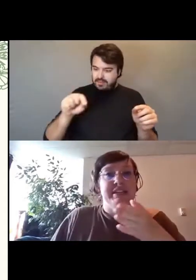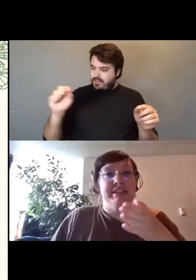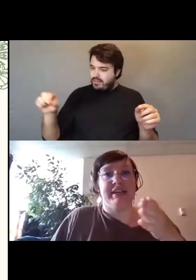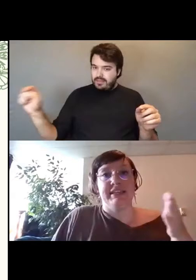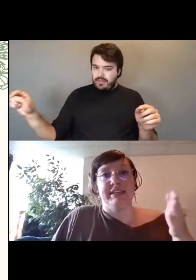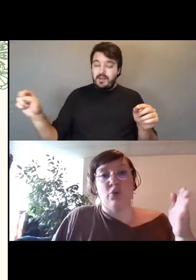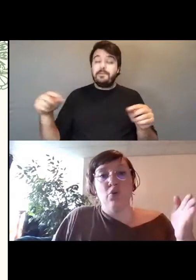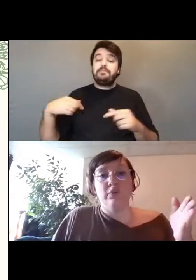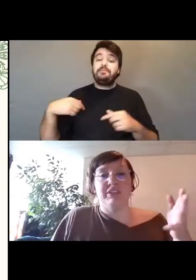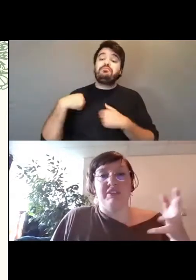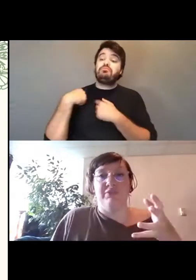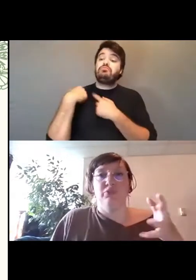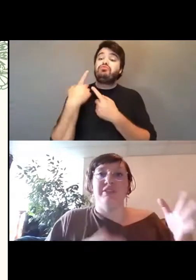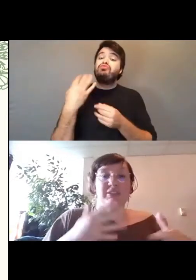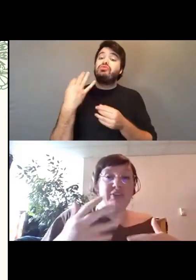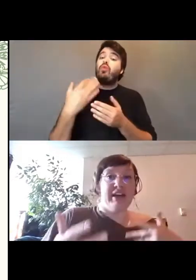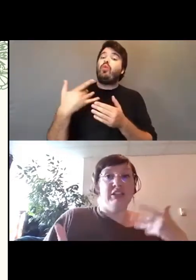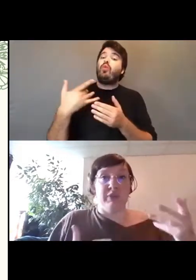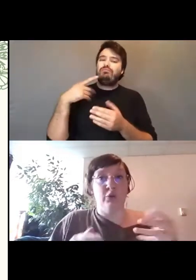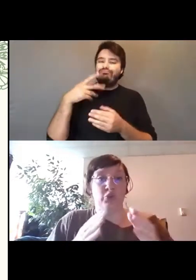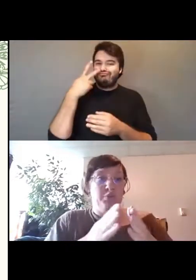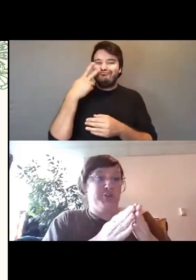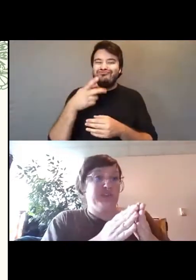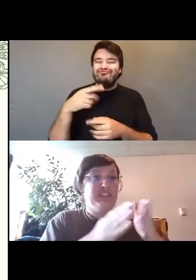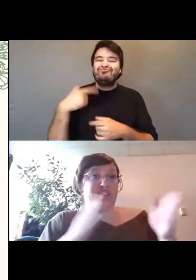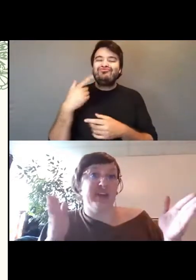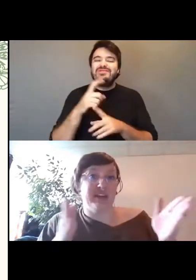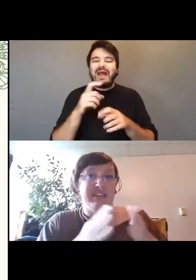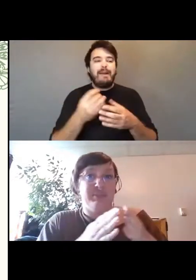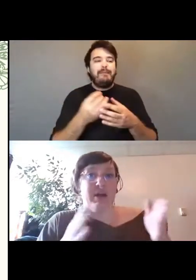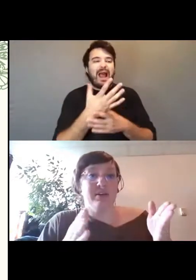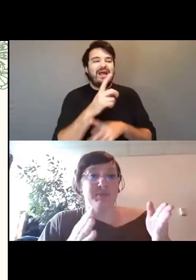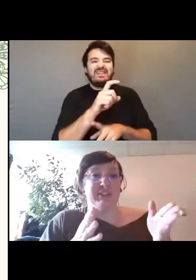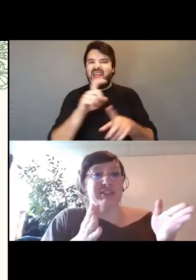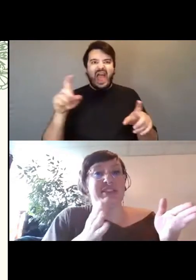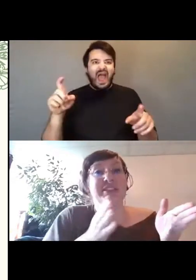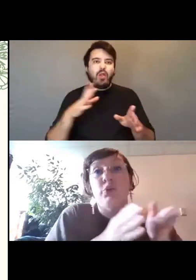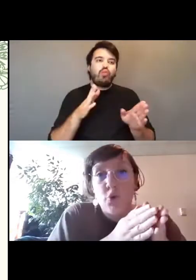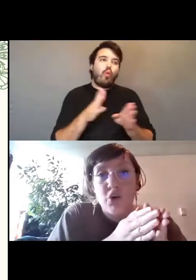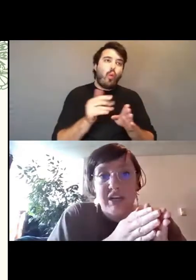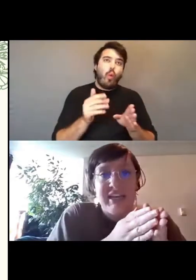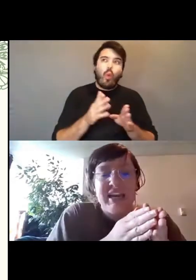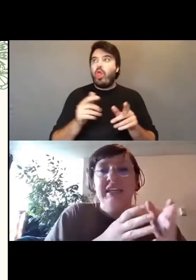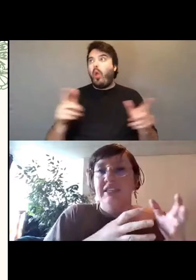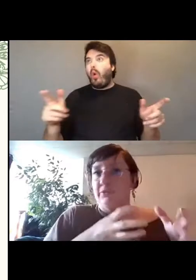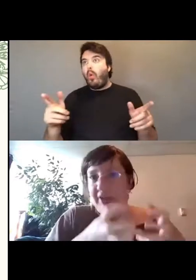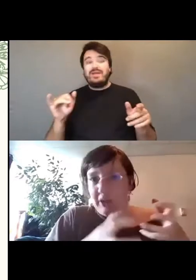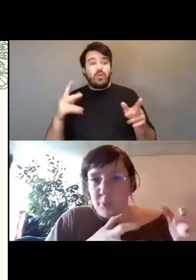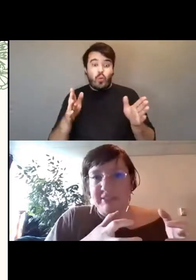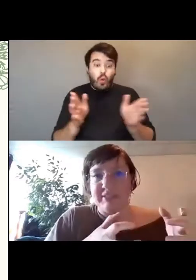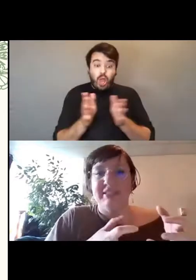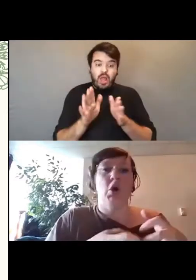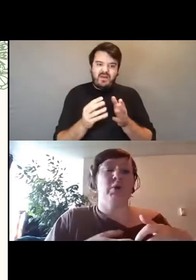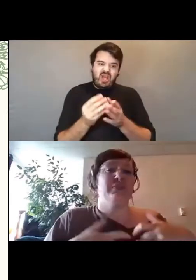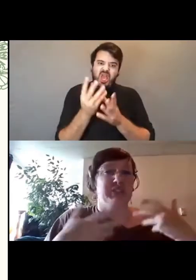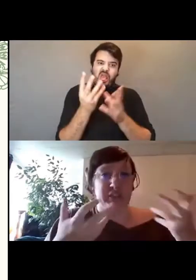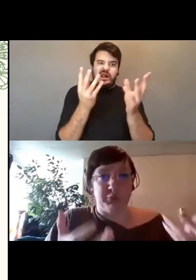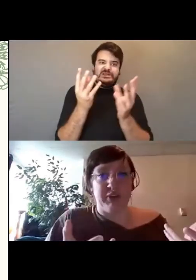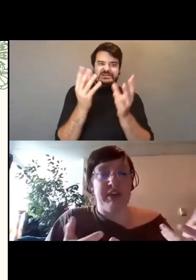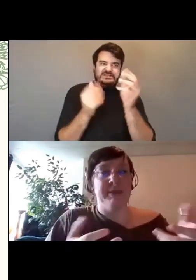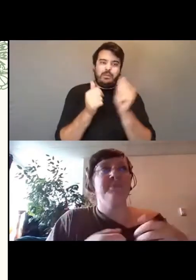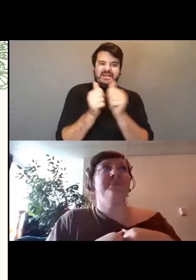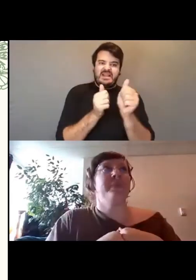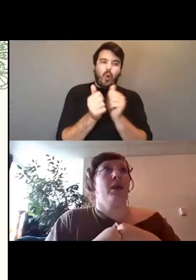Depuis les derniers cours, vous avez vu que différentes plantes ont besoin de différents espaces parce que s'ils sont trop collés, ils vont se faire compétition, ils